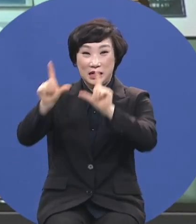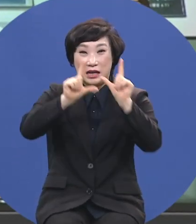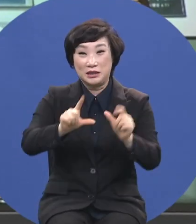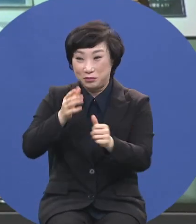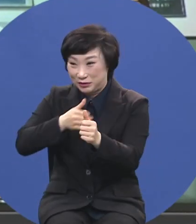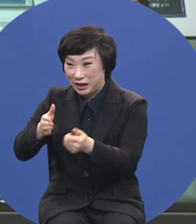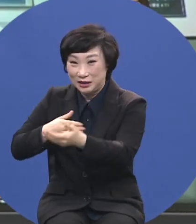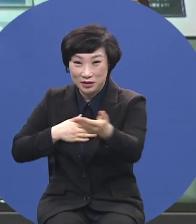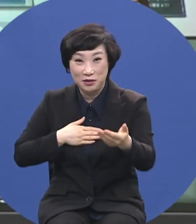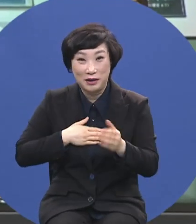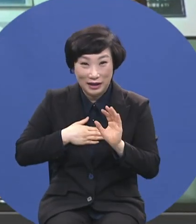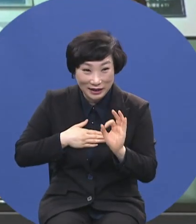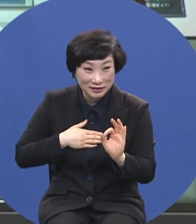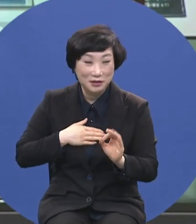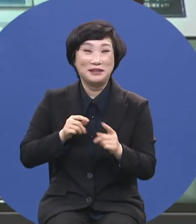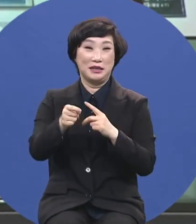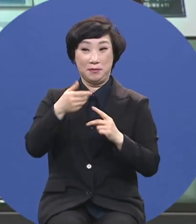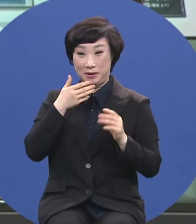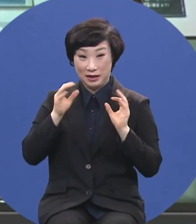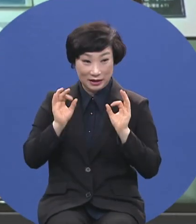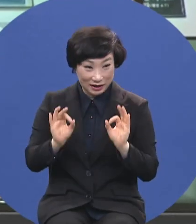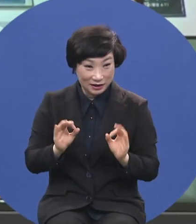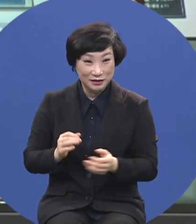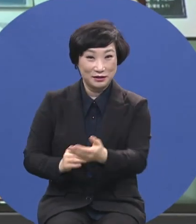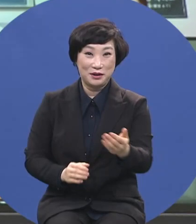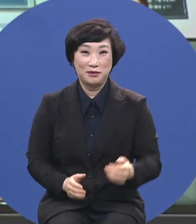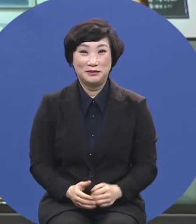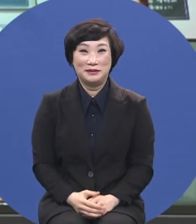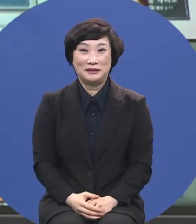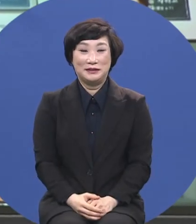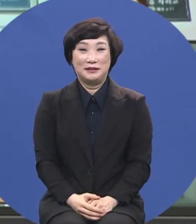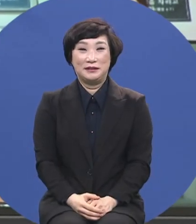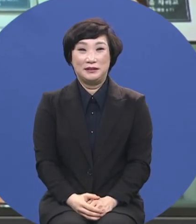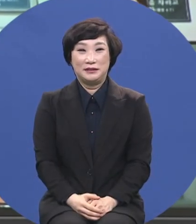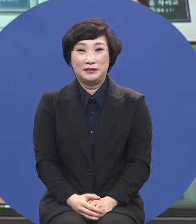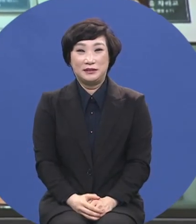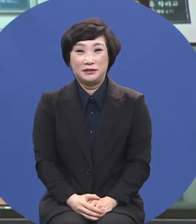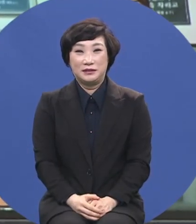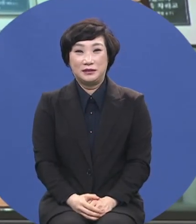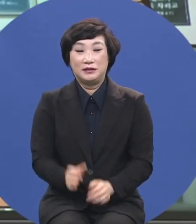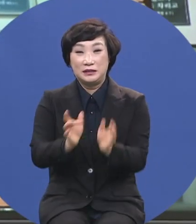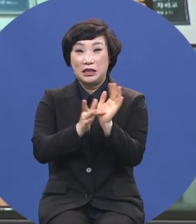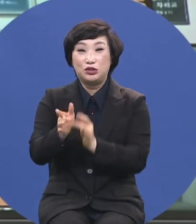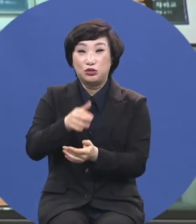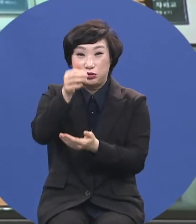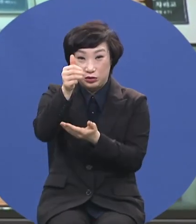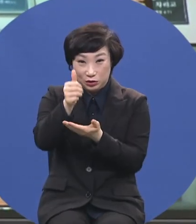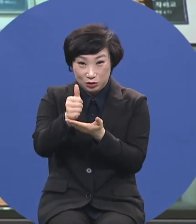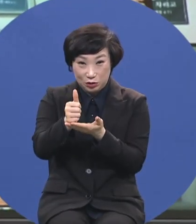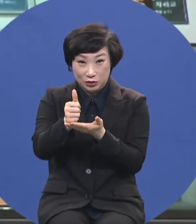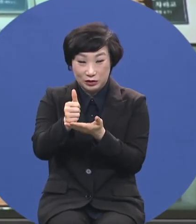것입니다. 이해되십니까? 예. 예수 그리스도는